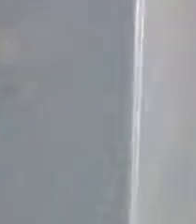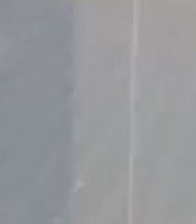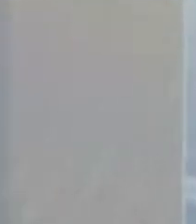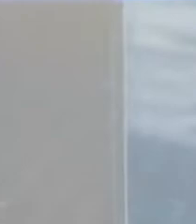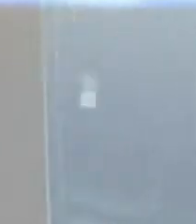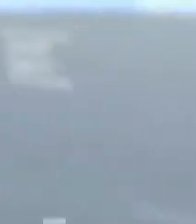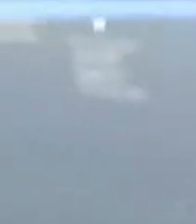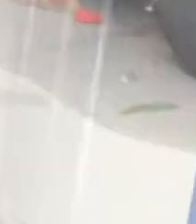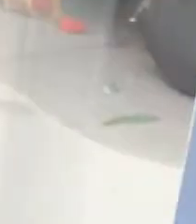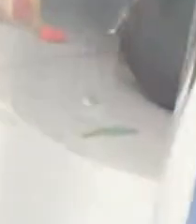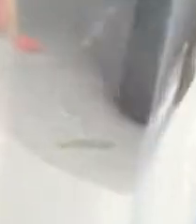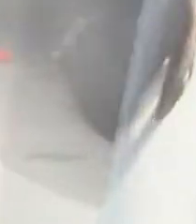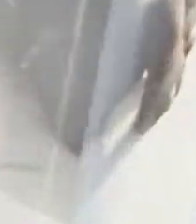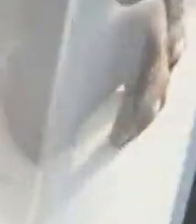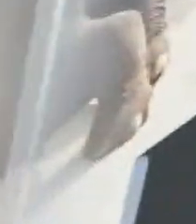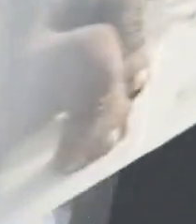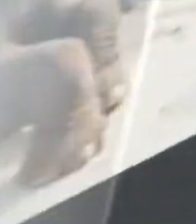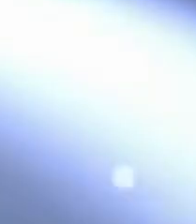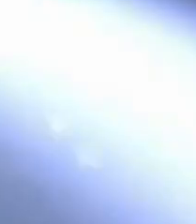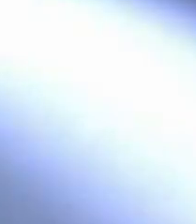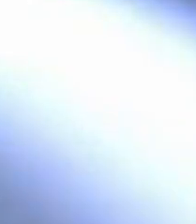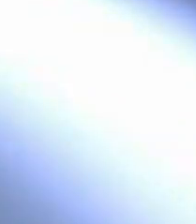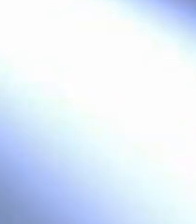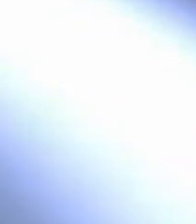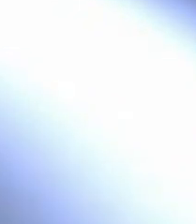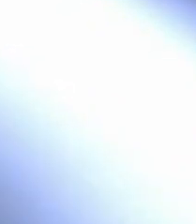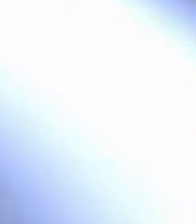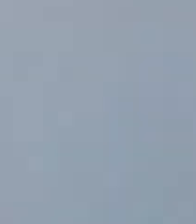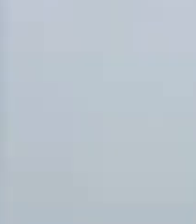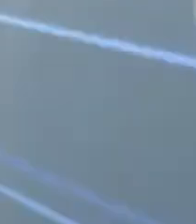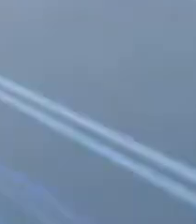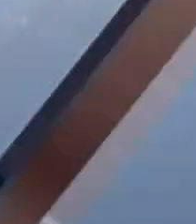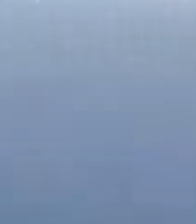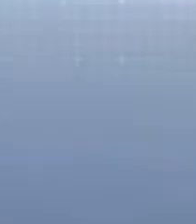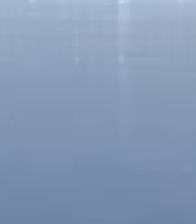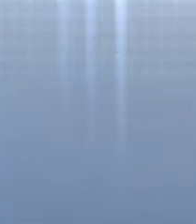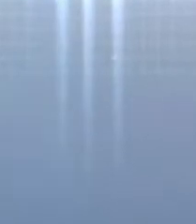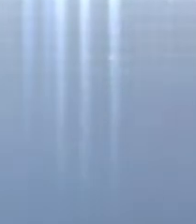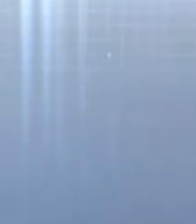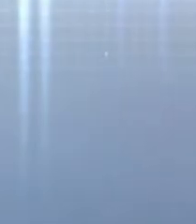ข่าวเสาร์อาทิตย์ผู้ข่าวเสาร์อาทิตย์